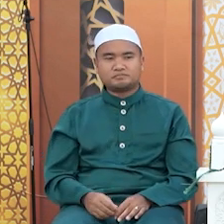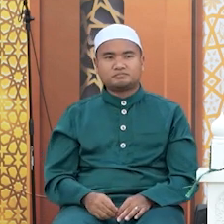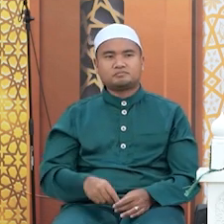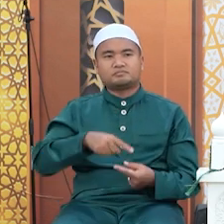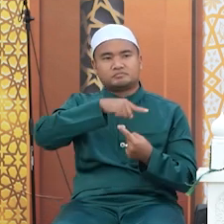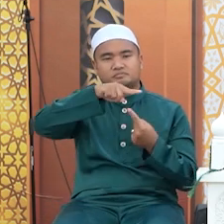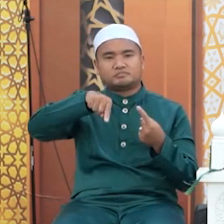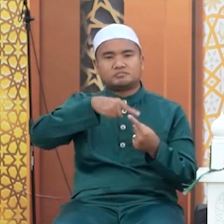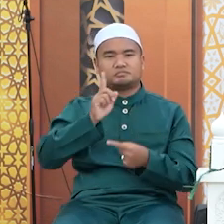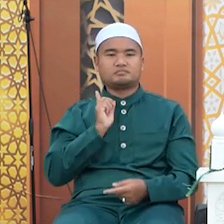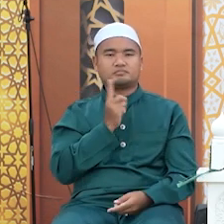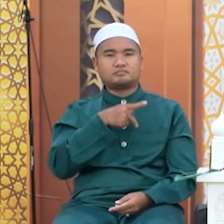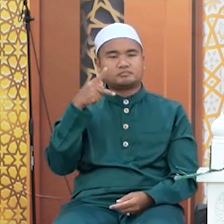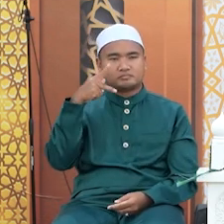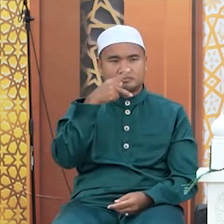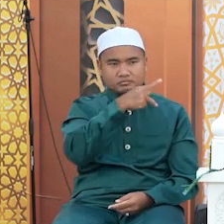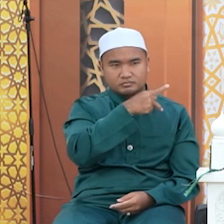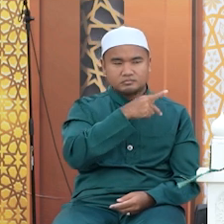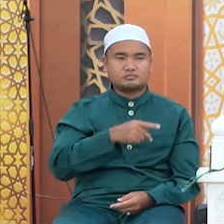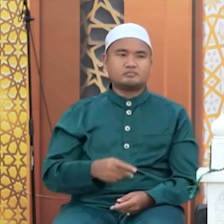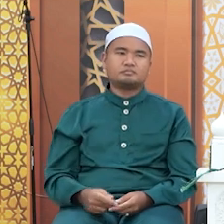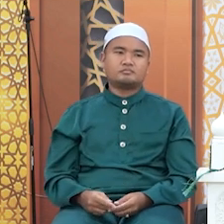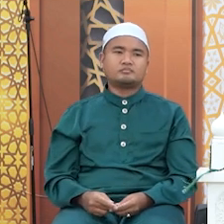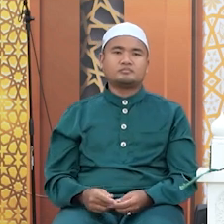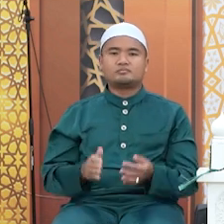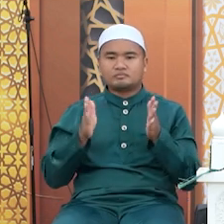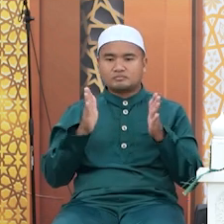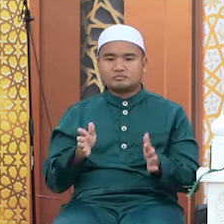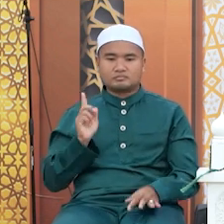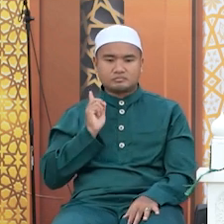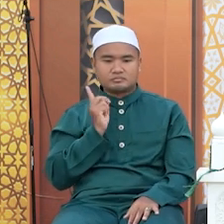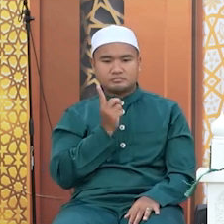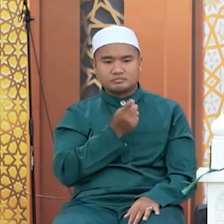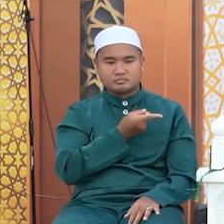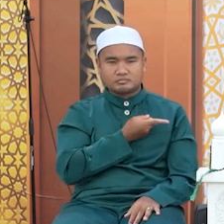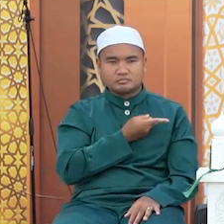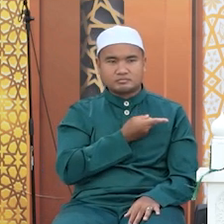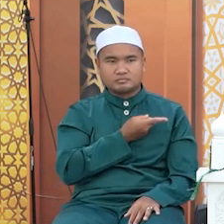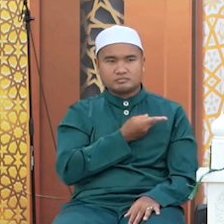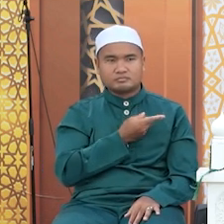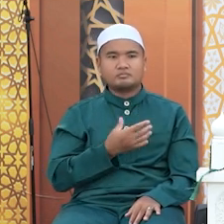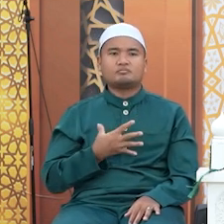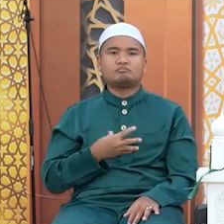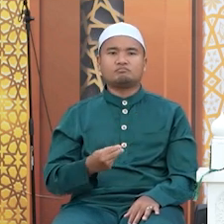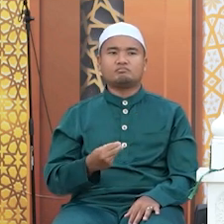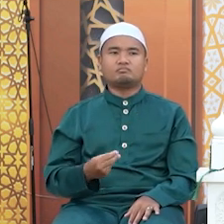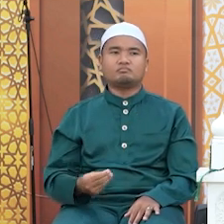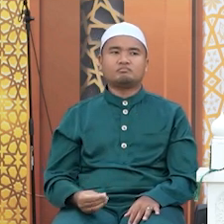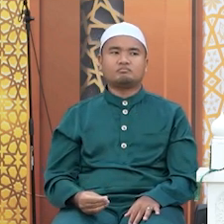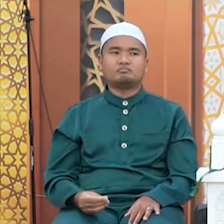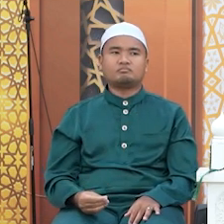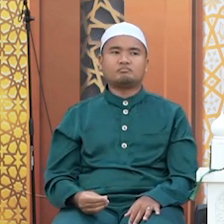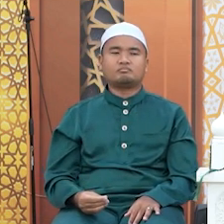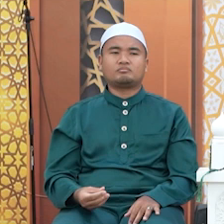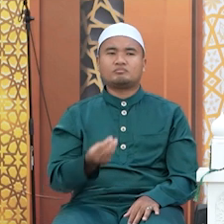Bila kita puasa pula tuan-tuan, orang kita ni punya perangai ni, bulan Ramadan, dia makan